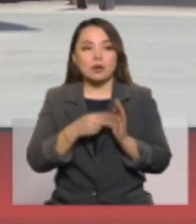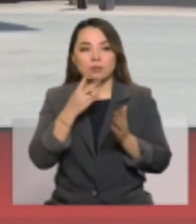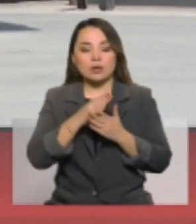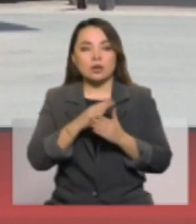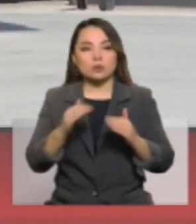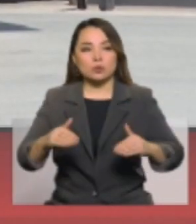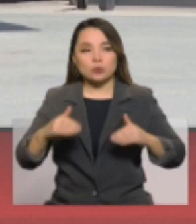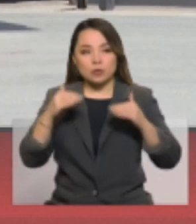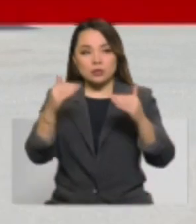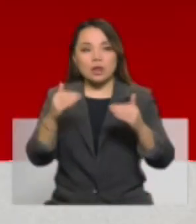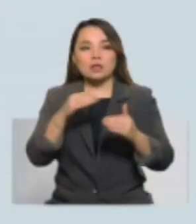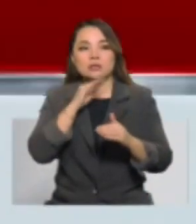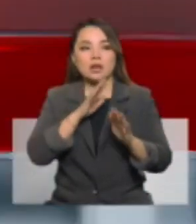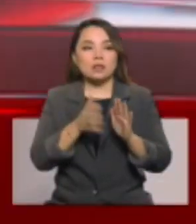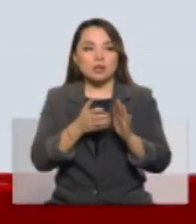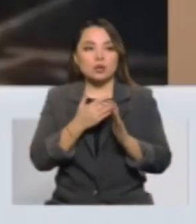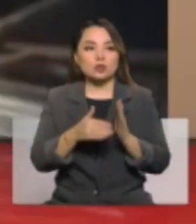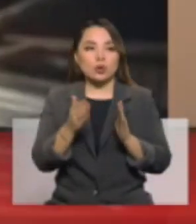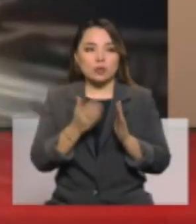тапшылықты жояма?